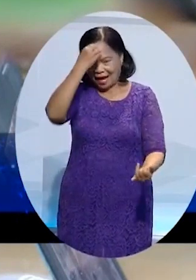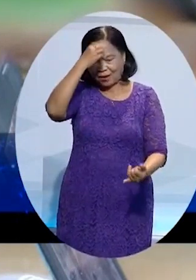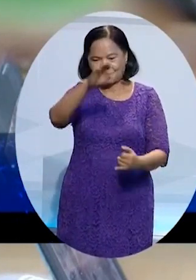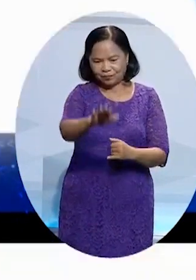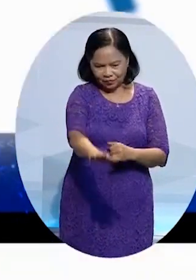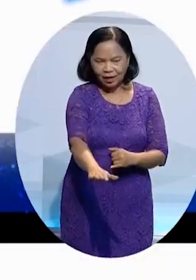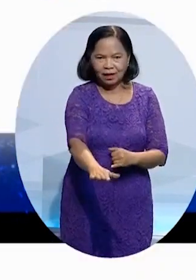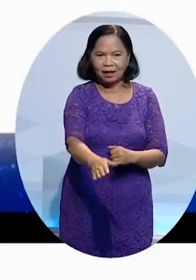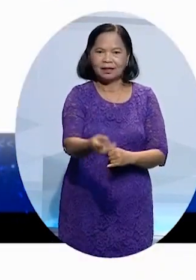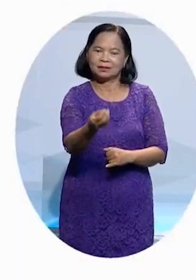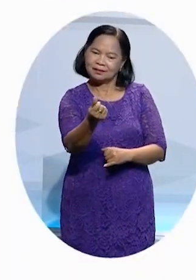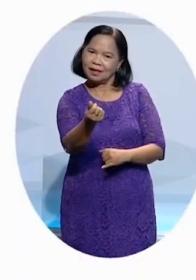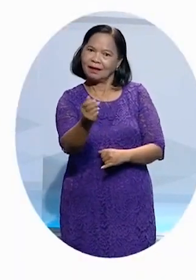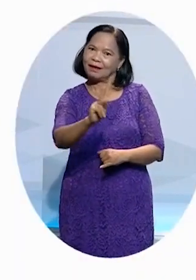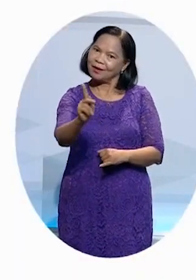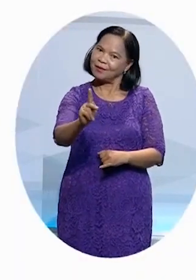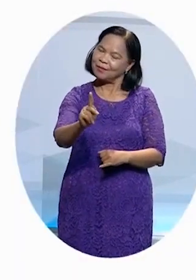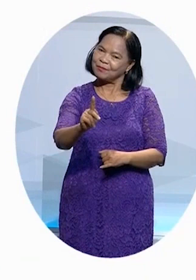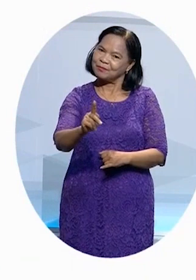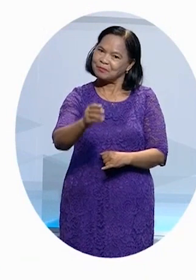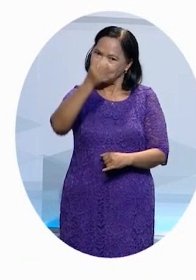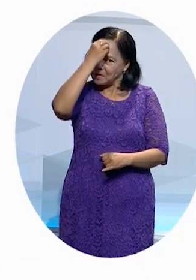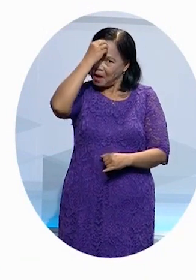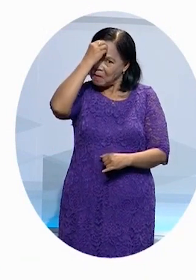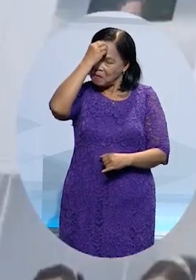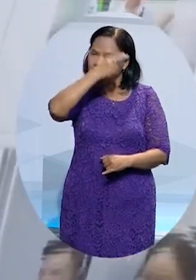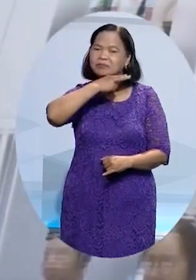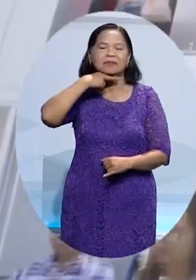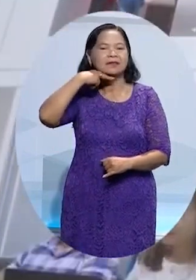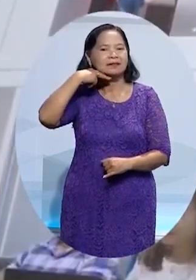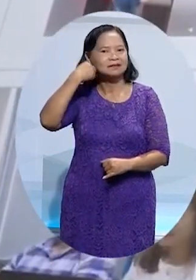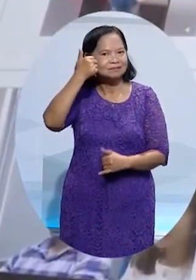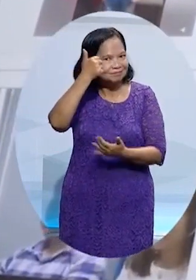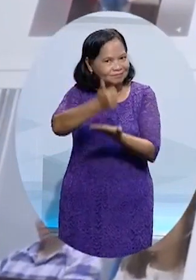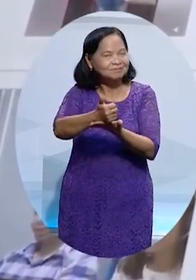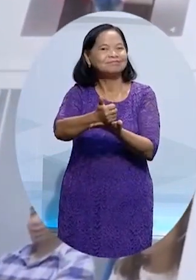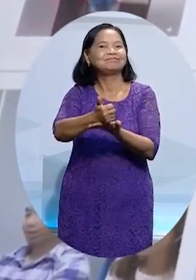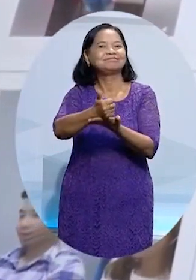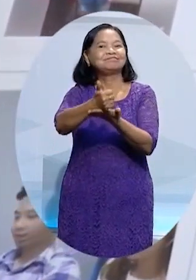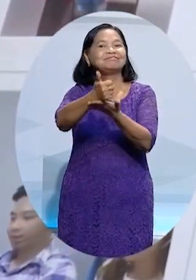nhưng với mức chi phí hợp lý, hứa hẹn sẽ là phương pháp học tiếng Anh ưu việt mà người học nên trải nghiệm.